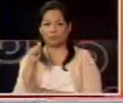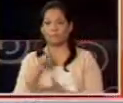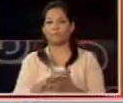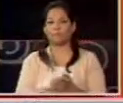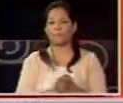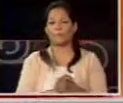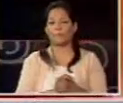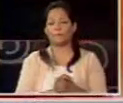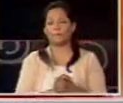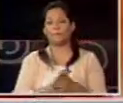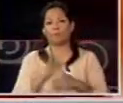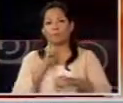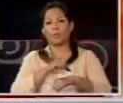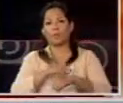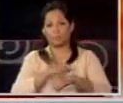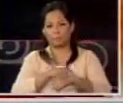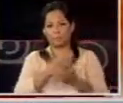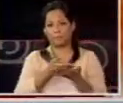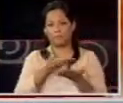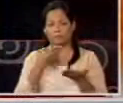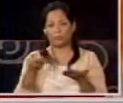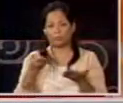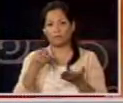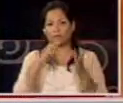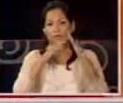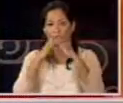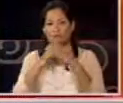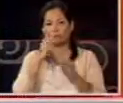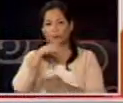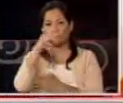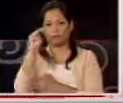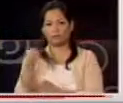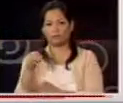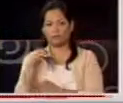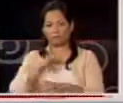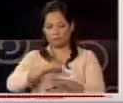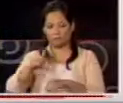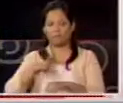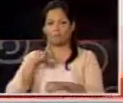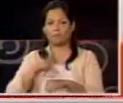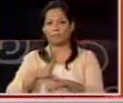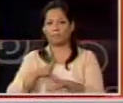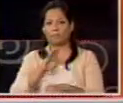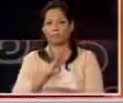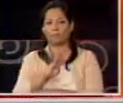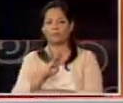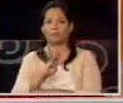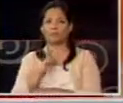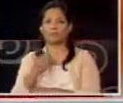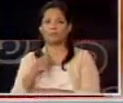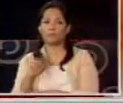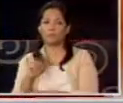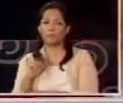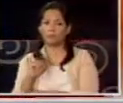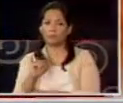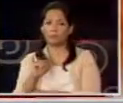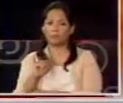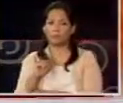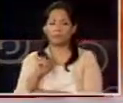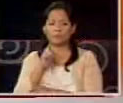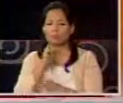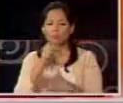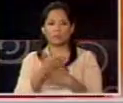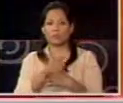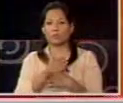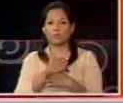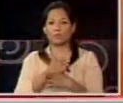Si nung time na binili ng City of Manila yung lupain ng Basa Gidote Enterprises sa Manila, hindi pa shareholder si